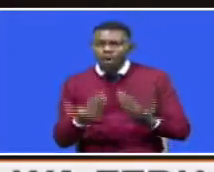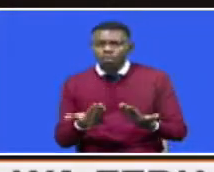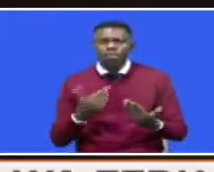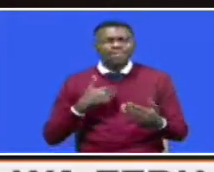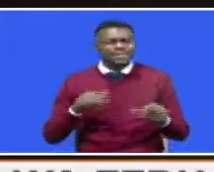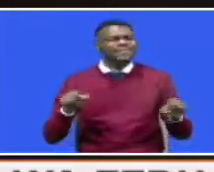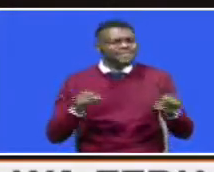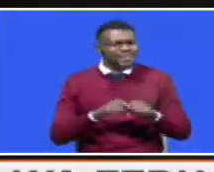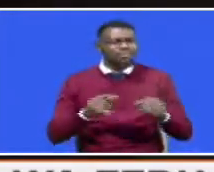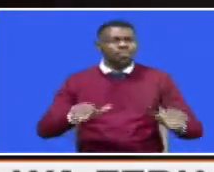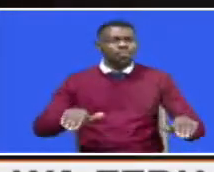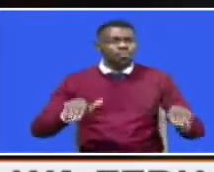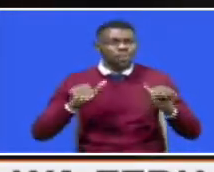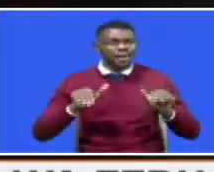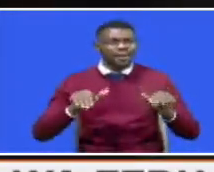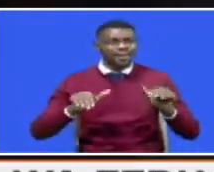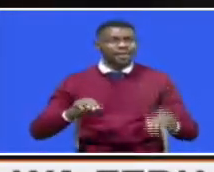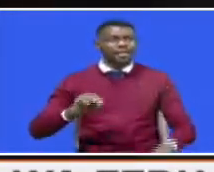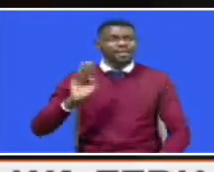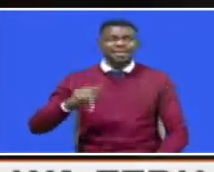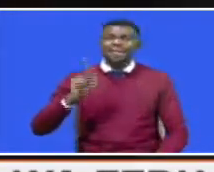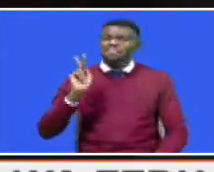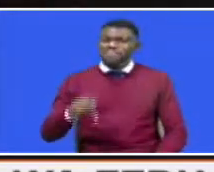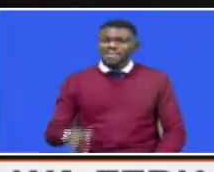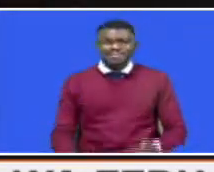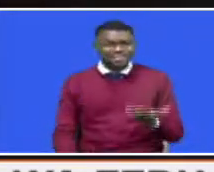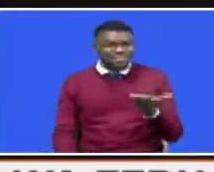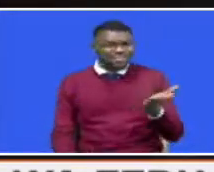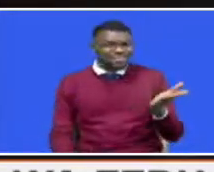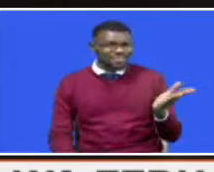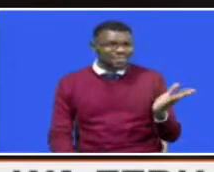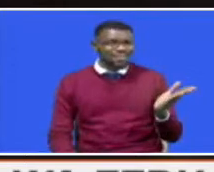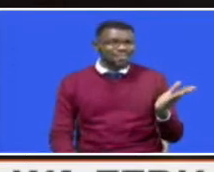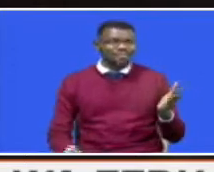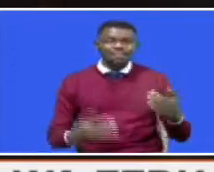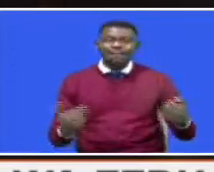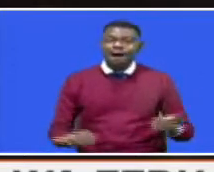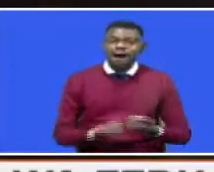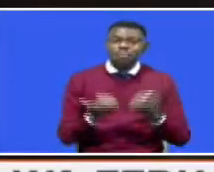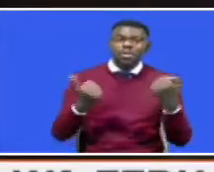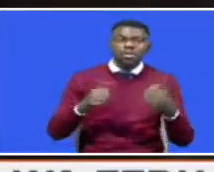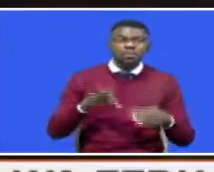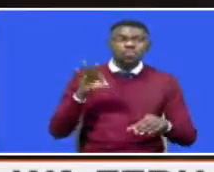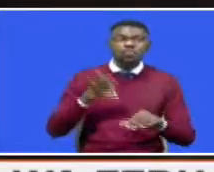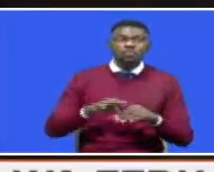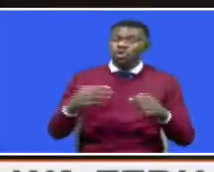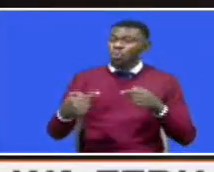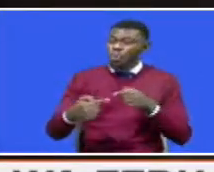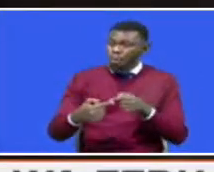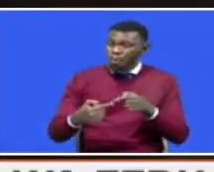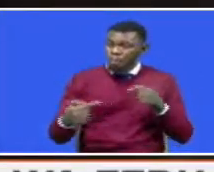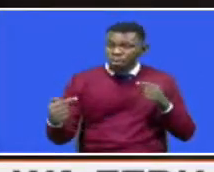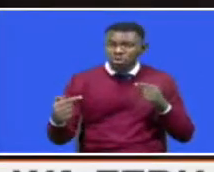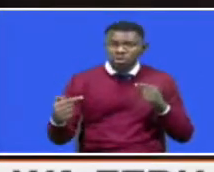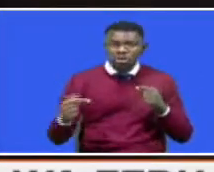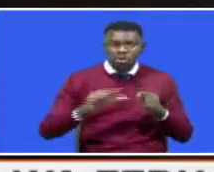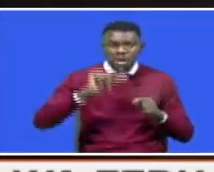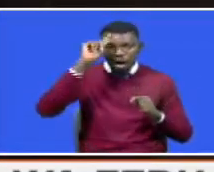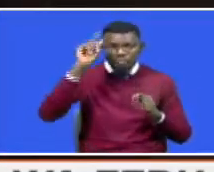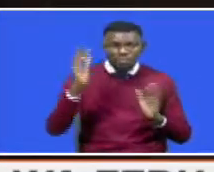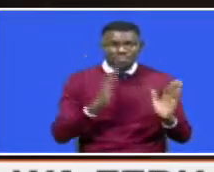nangojea mbunge mwenye anaenda kupiga kura atikupinga mpango ya